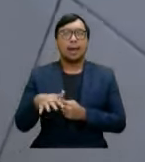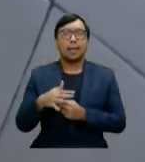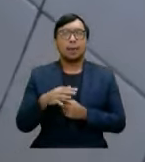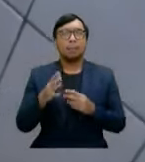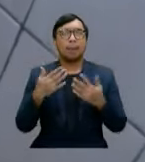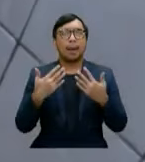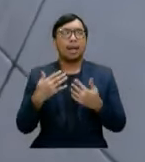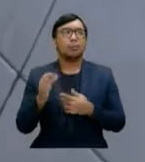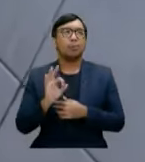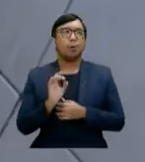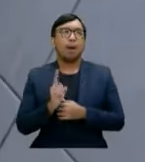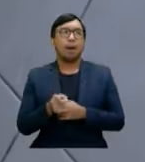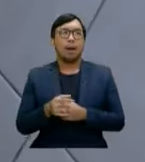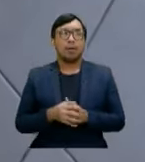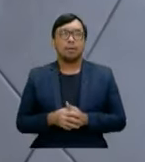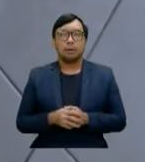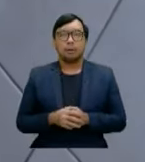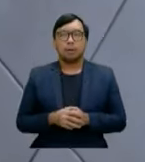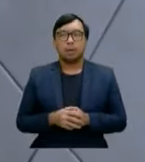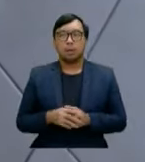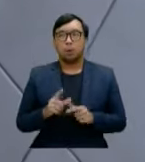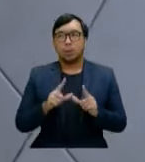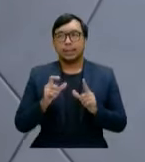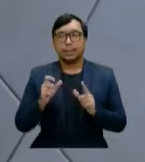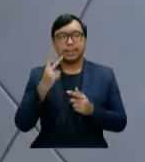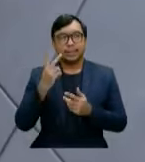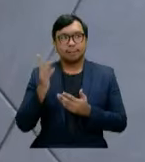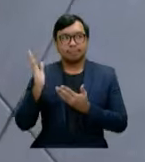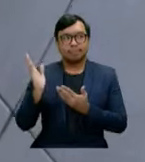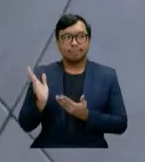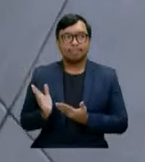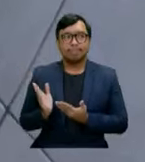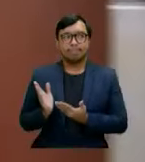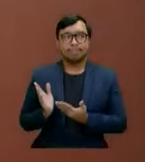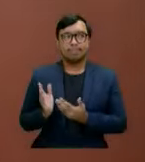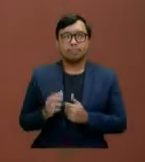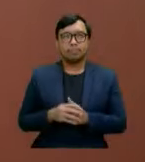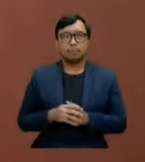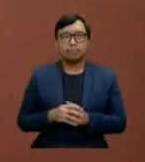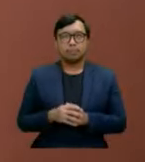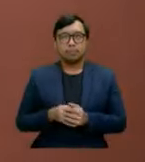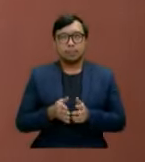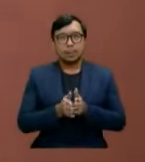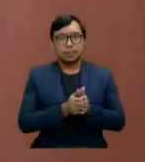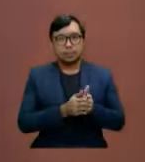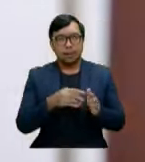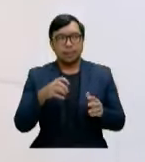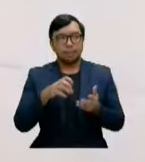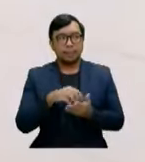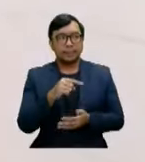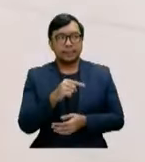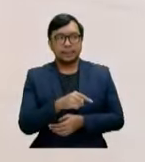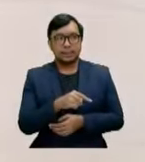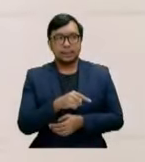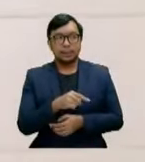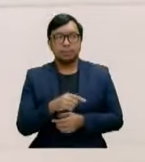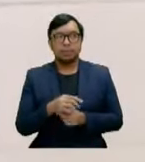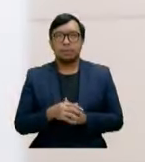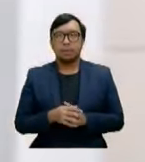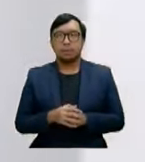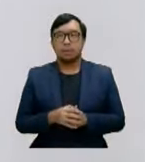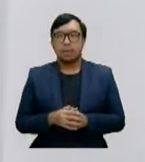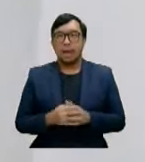Nah, ini toiletnya di sebelah sini, sementara wastafelnya berada di sebelah sini. Nah, pemirsa,